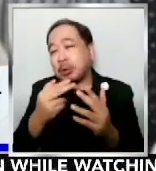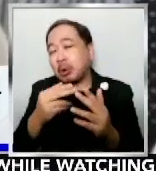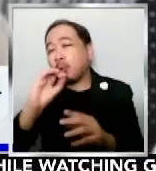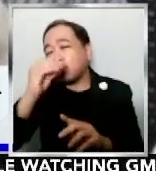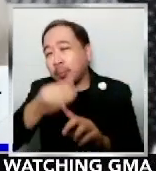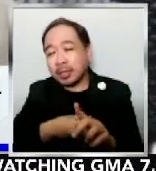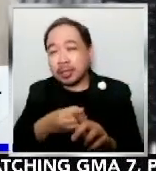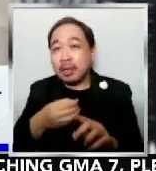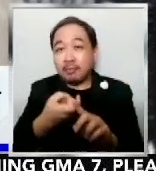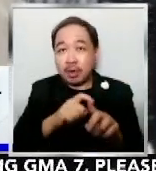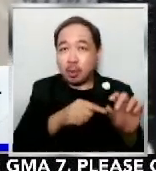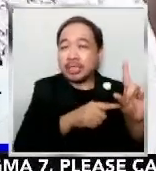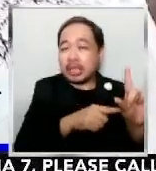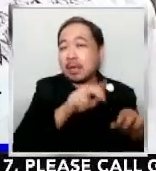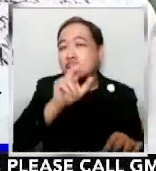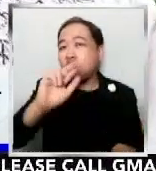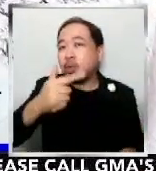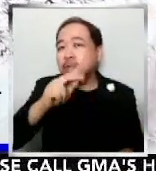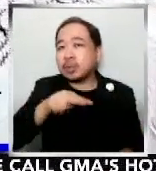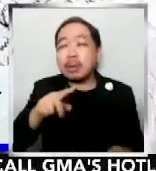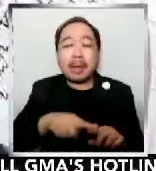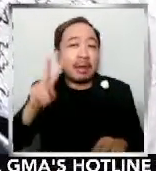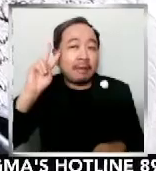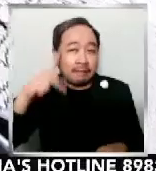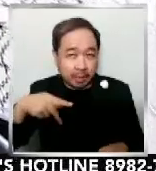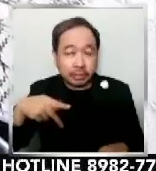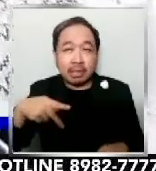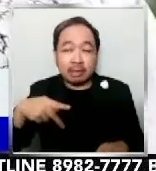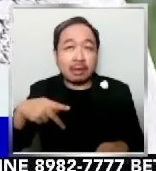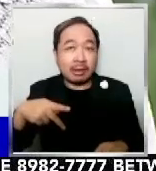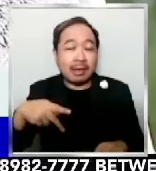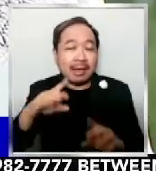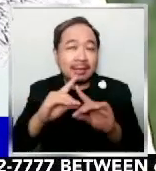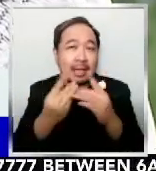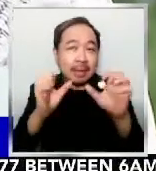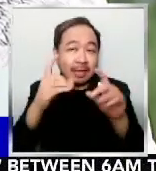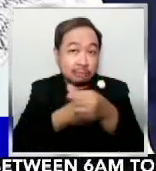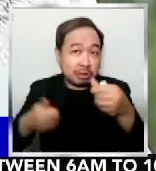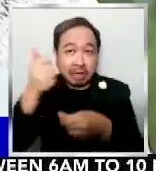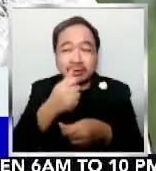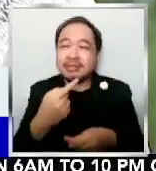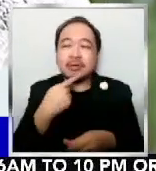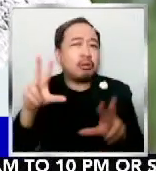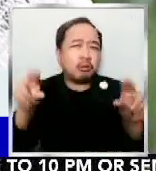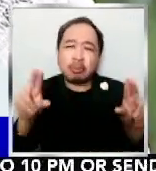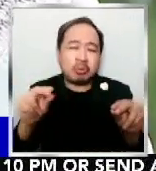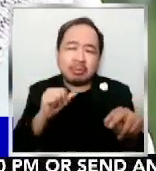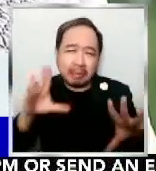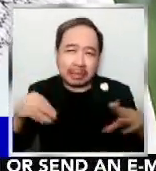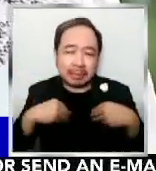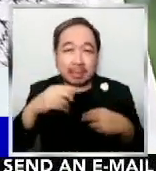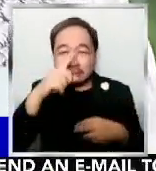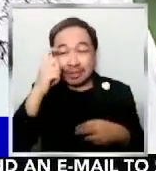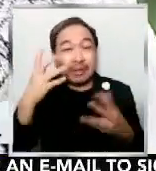President at DepEd Secretary Sara Duterte. No. Approved na po ito ng ating Pangulo and